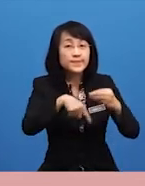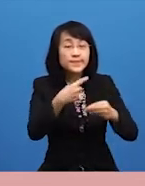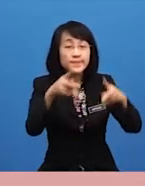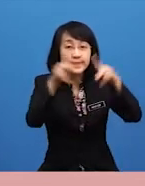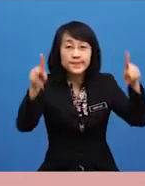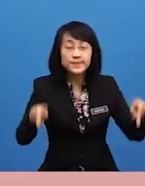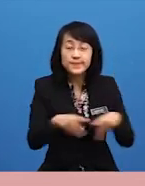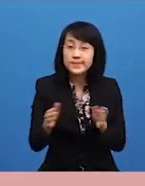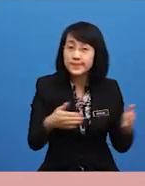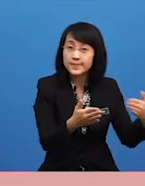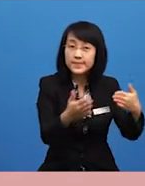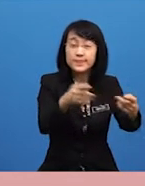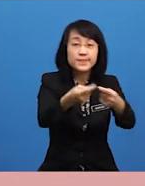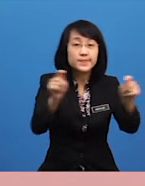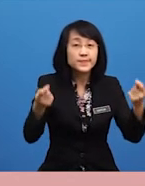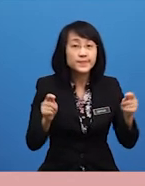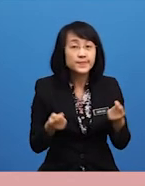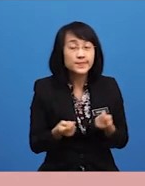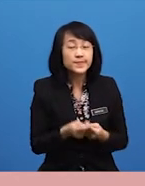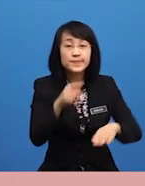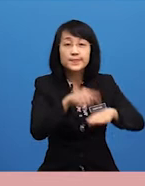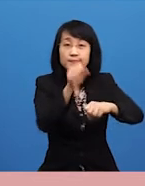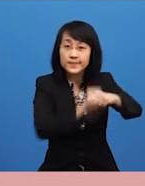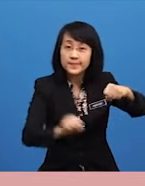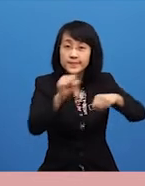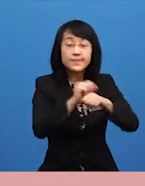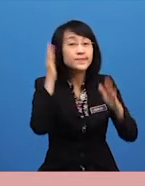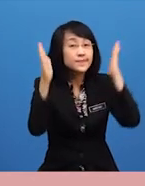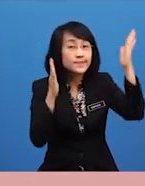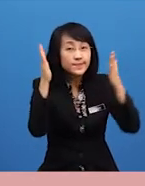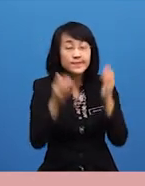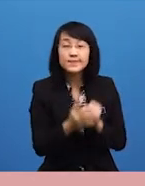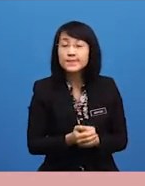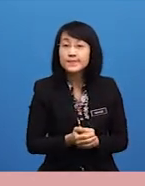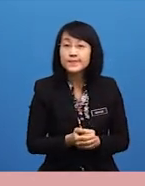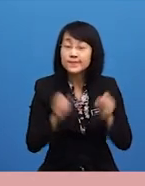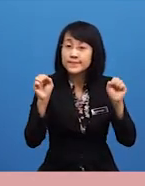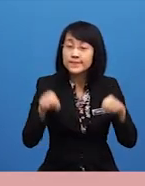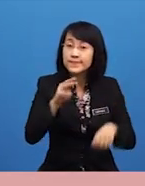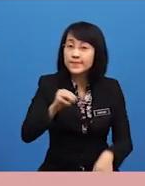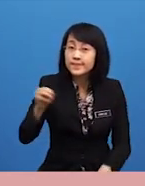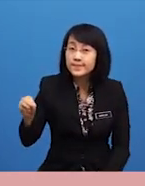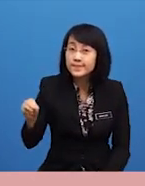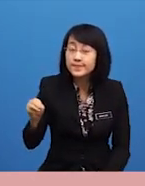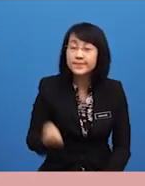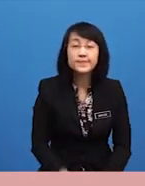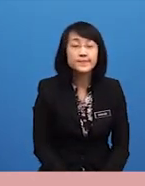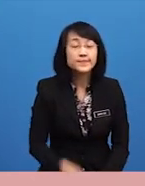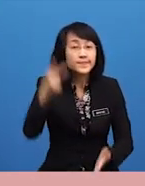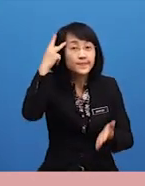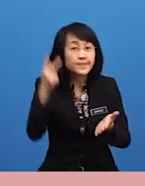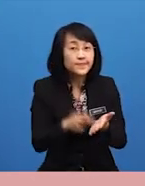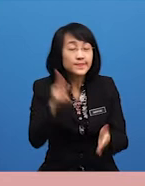sungai dan tasik utama di semenanjung Malaysia. Dapatkah murid-murid mengenal